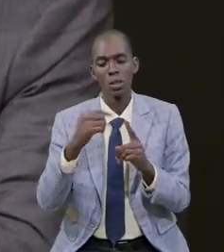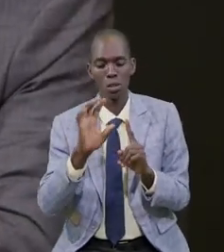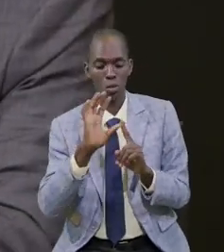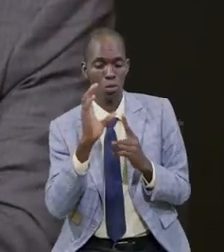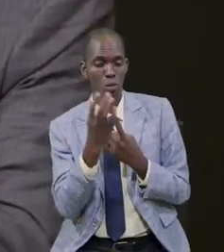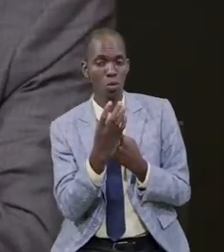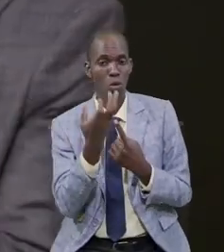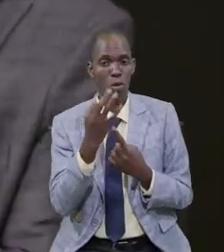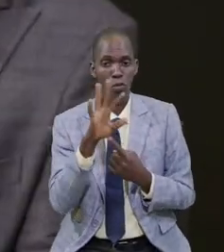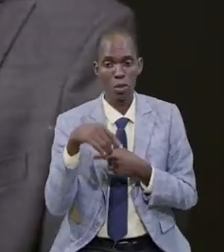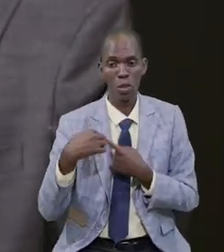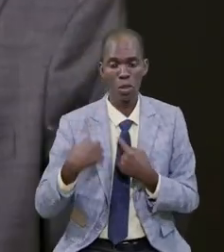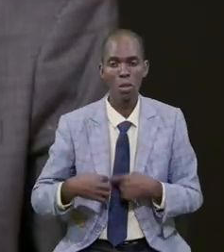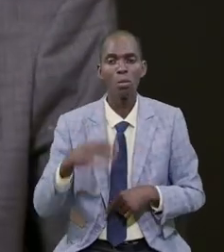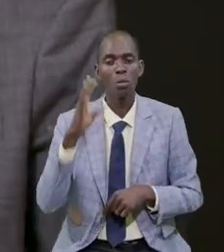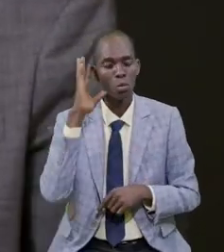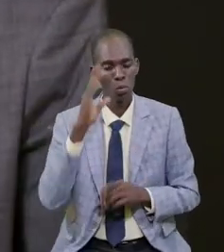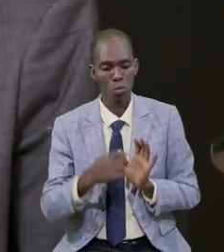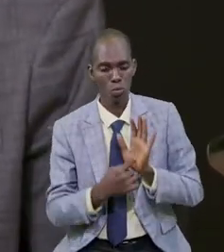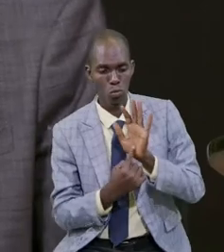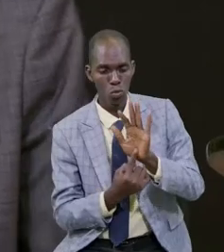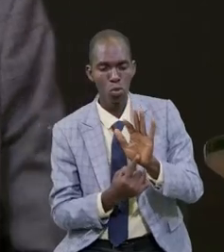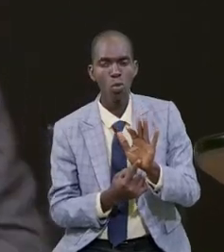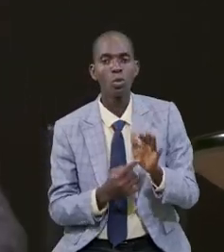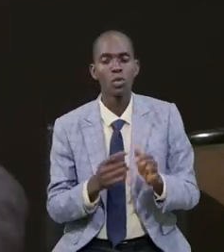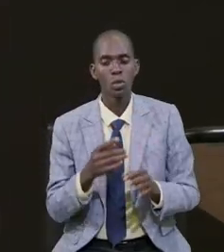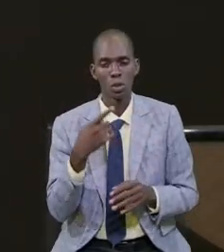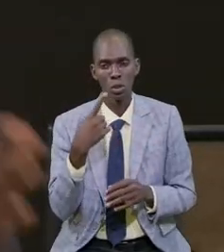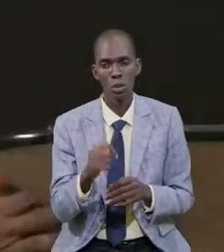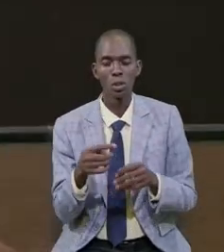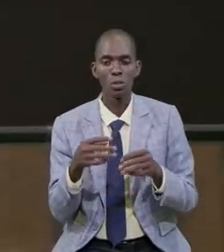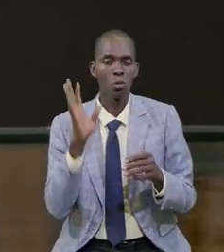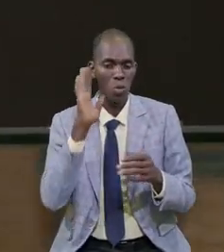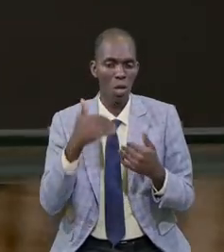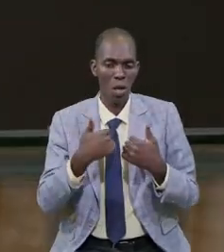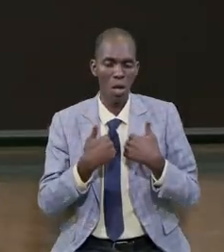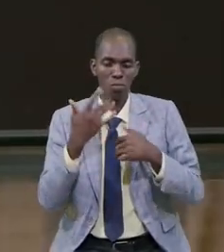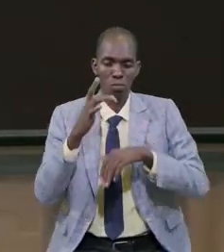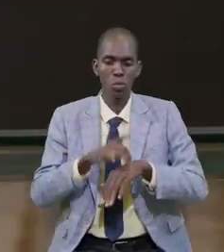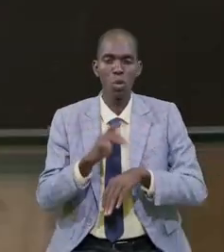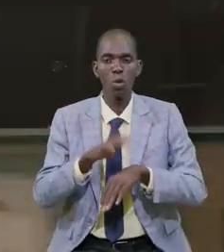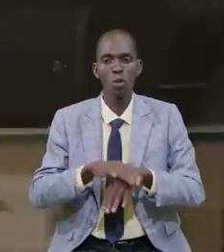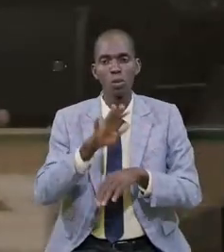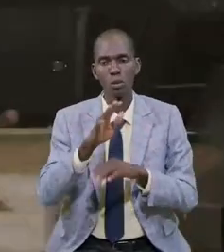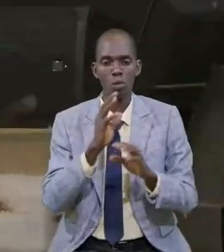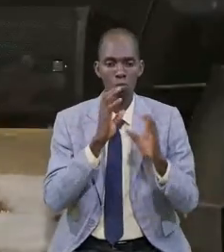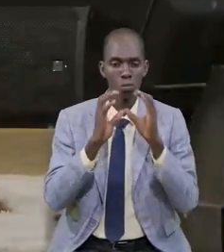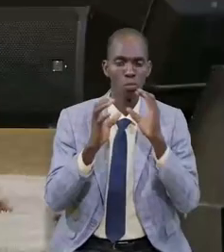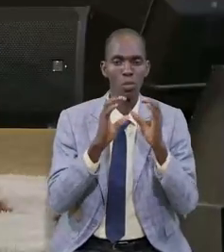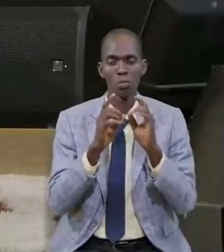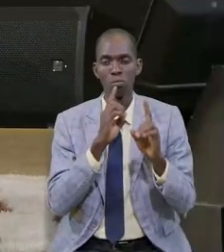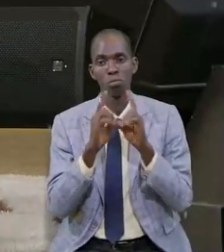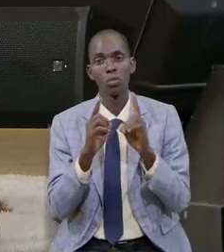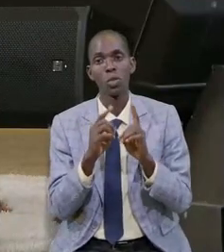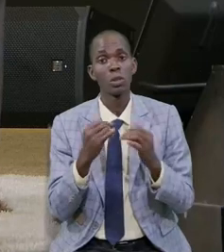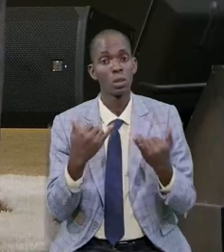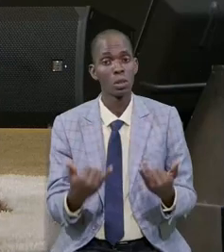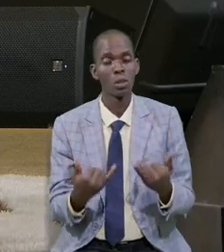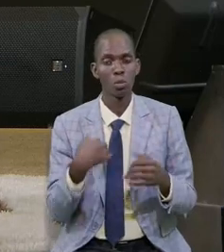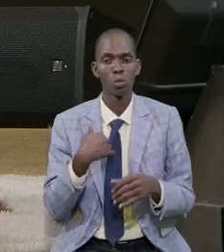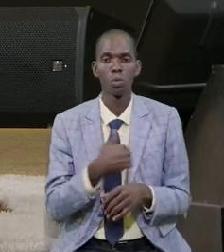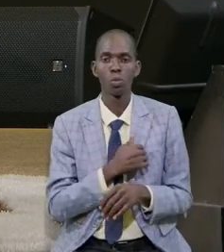dire, va impacter la conversion de votre bouche. Donc comprenons, nous parlons